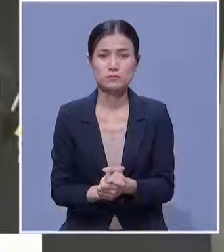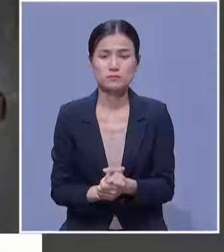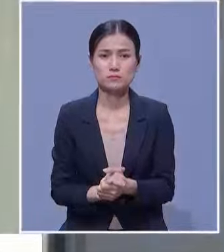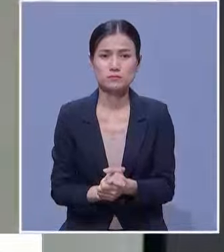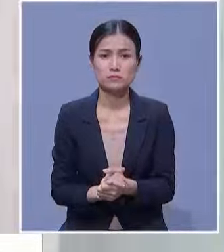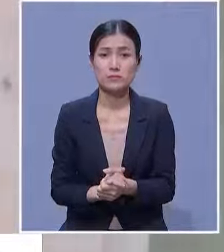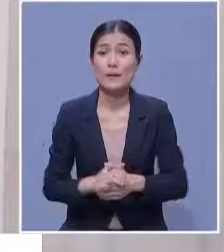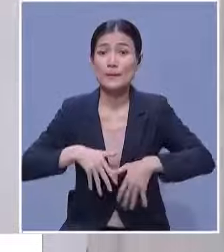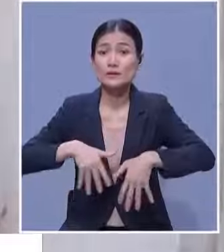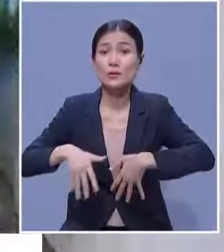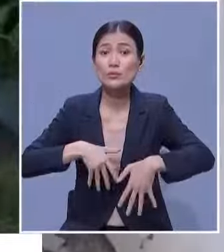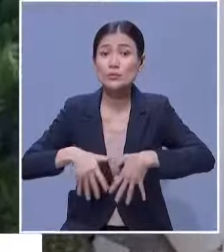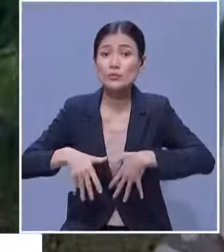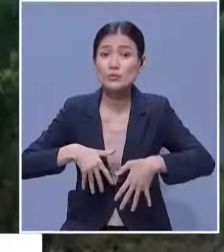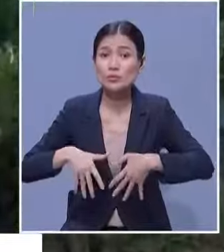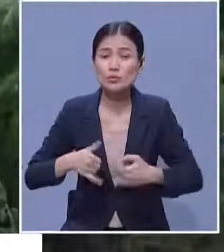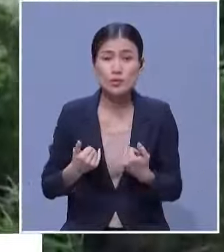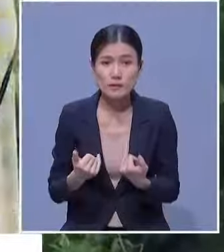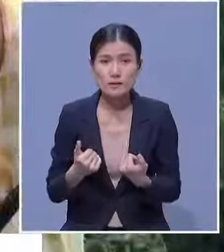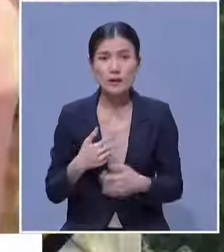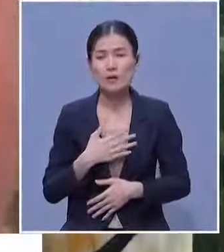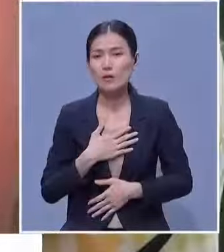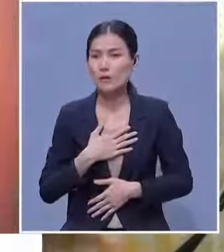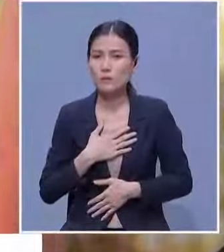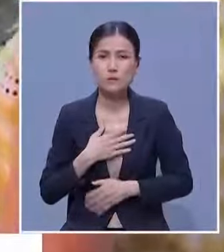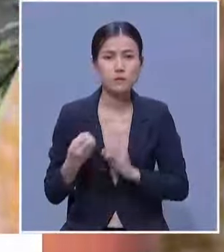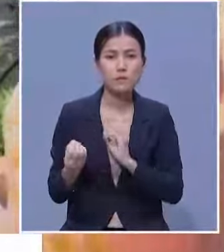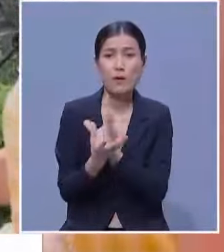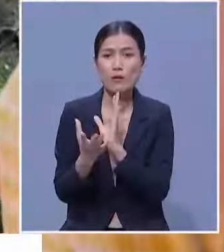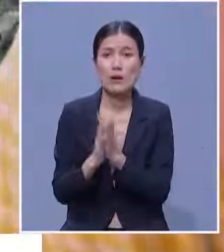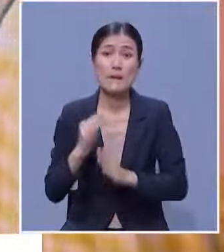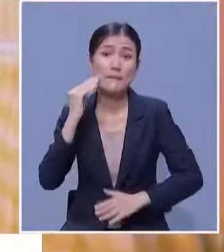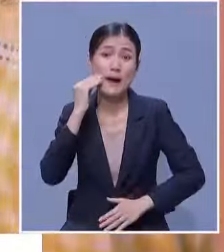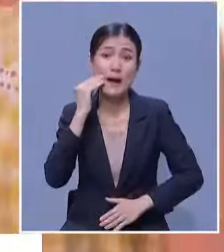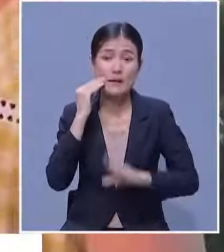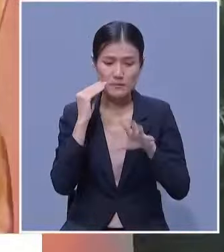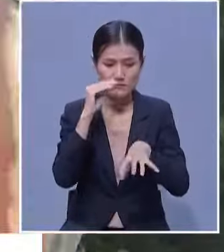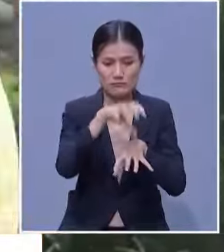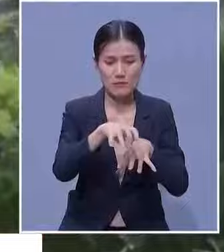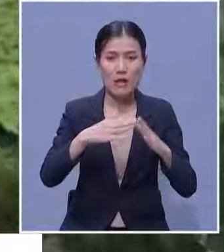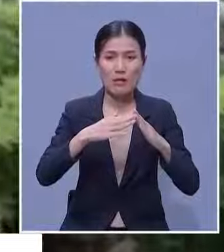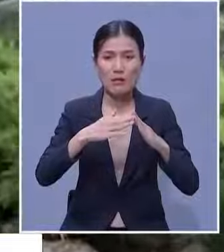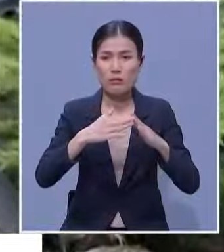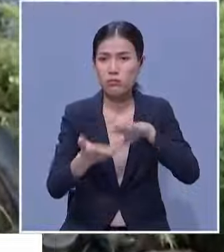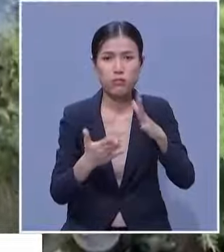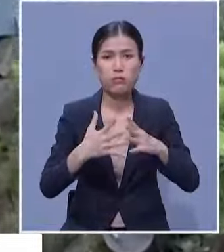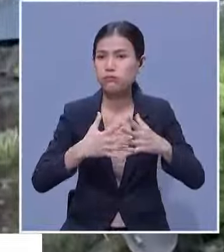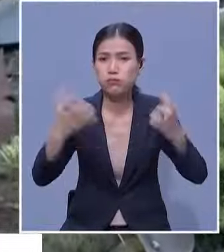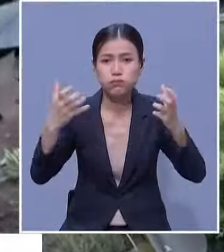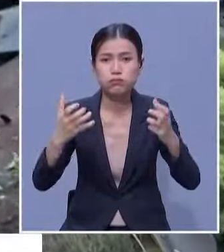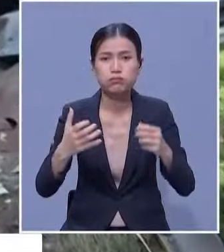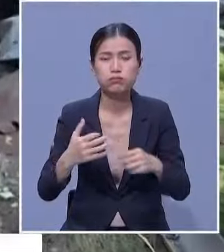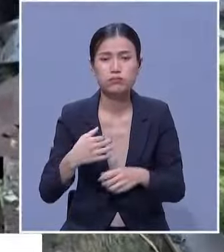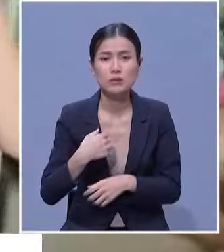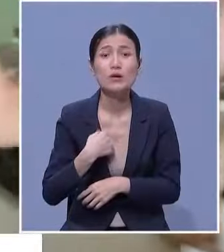ขณะที่ชาวบ้านค่ะต่างได้รับผลกระทบไปด้วยนะคะหนึ่งในนั้นเนี่ยพบว่ามีบ้านเรือนของประชาชนได้รับความเสียหายอย่างรุนแรงเราลอง